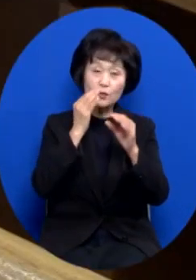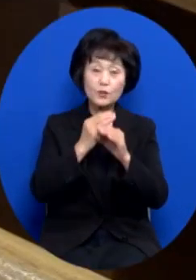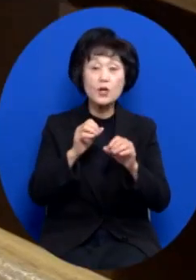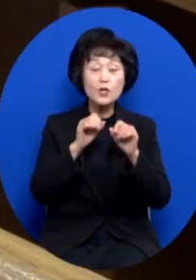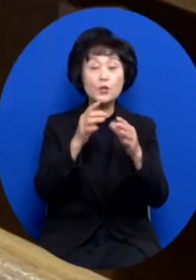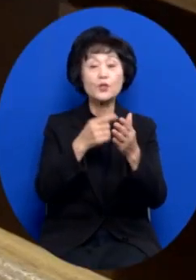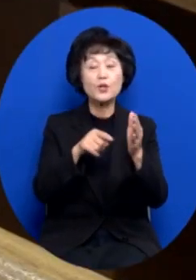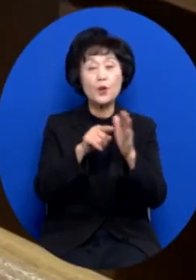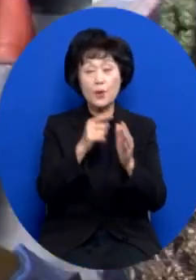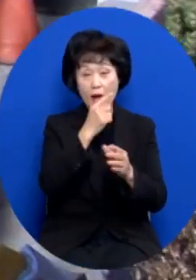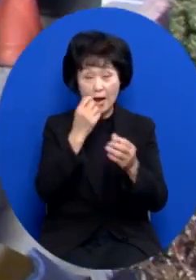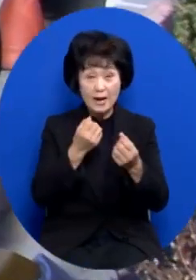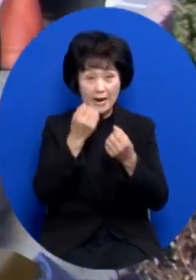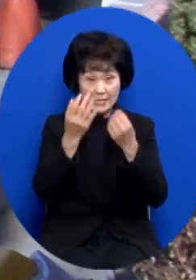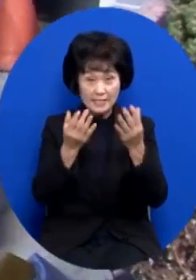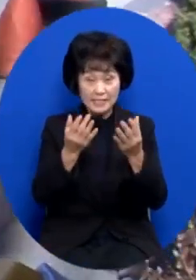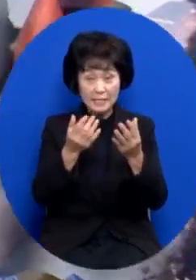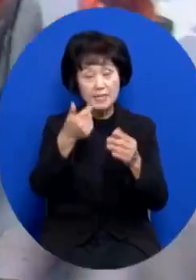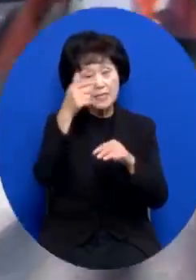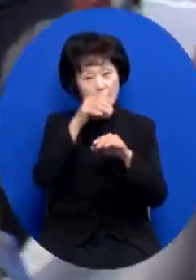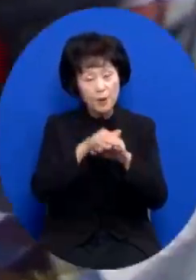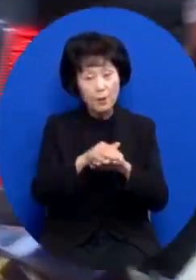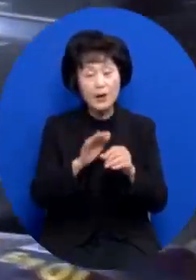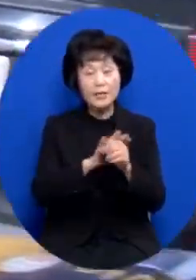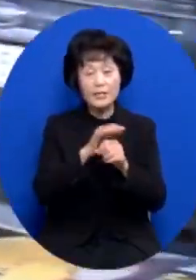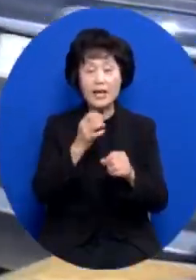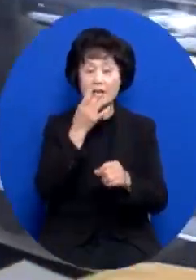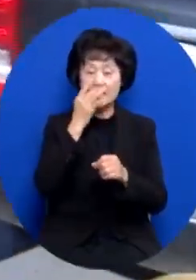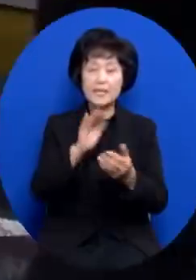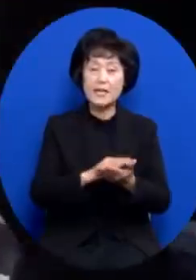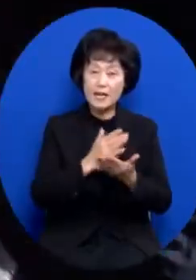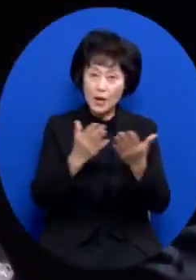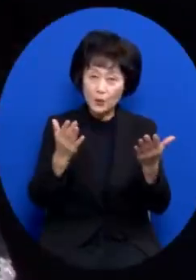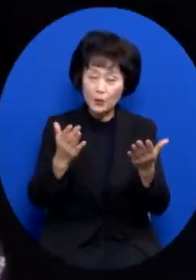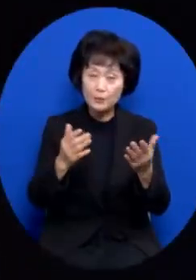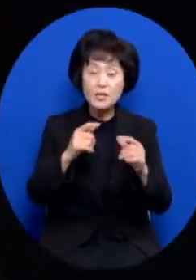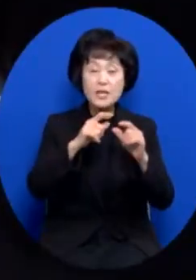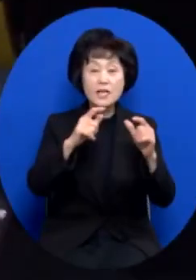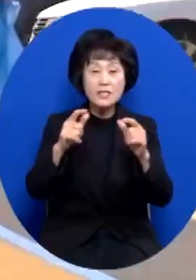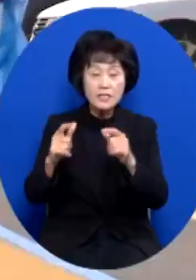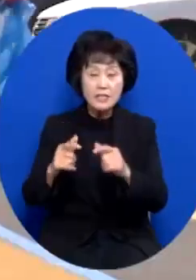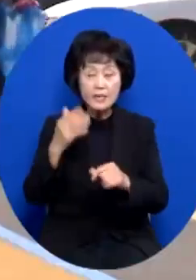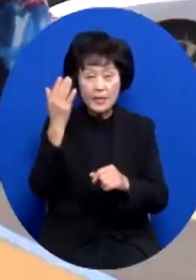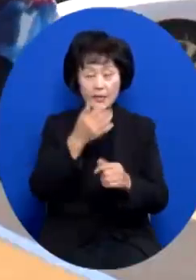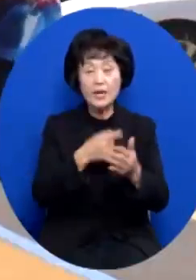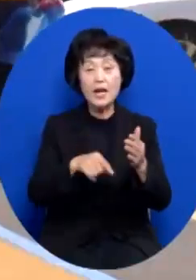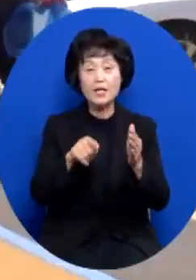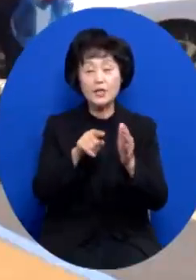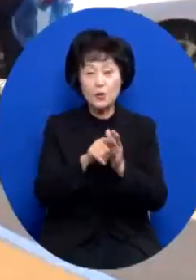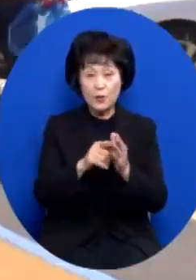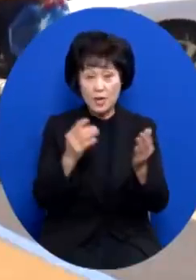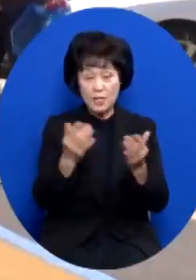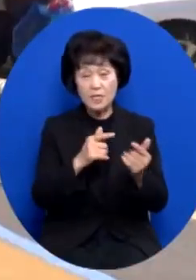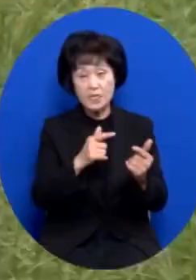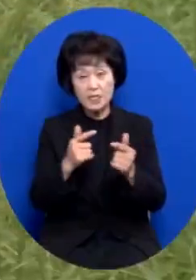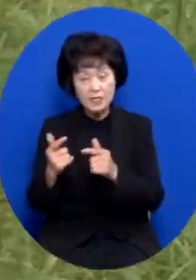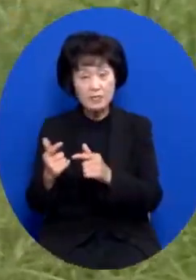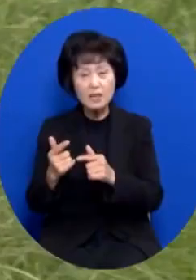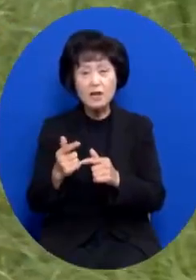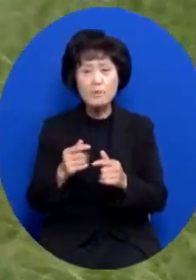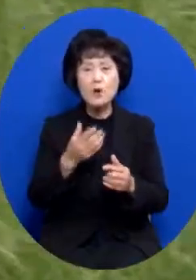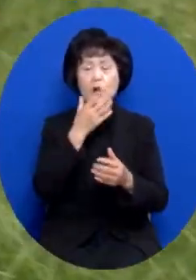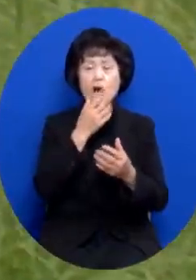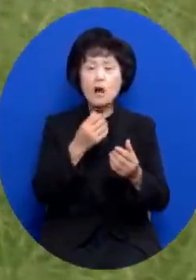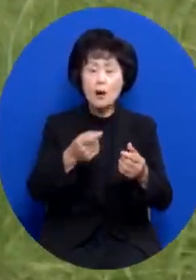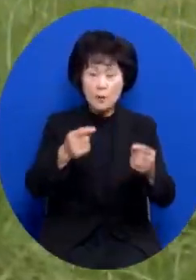위한 간증 집회부터 시작해 사랑의 쌀 나누기 운동, 지역 정화를 위한 아웃리치, 원주시 명절 방문객들을